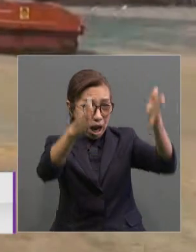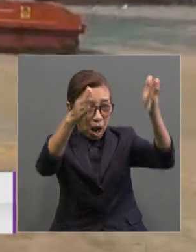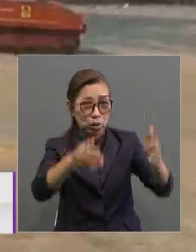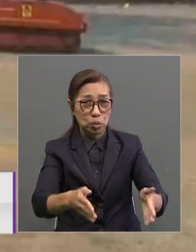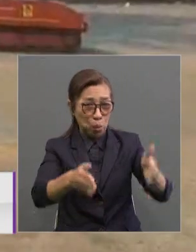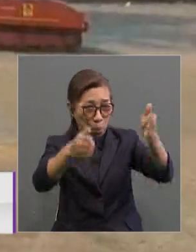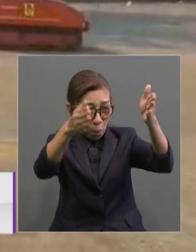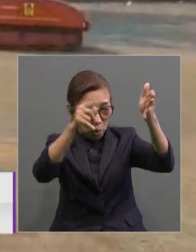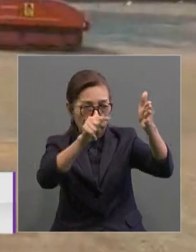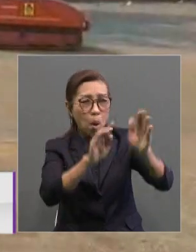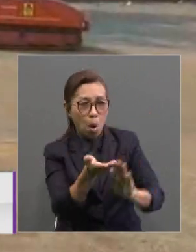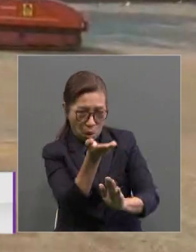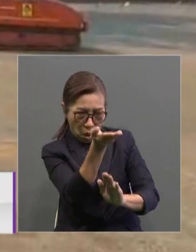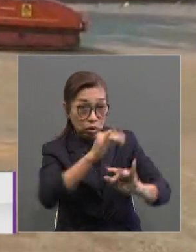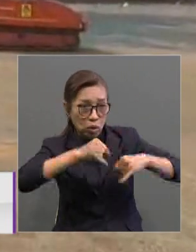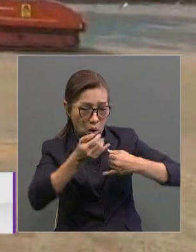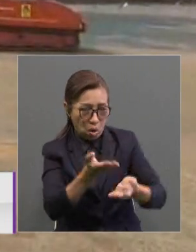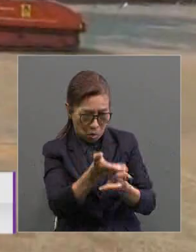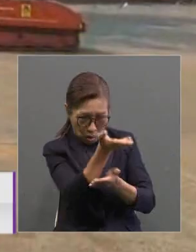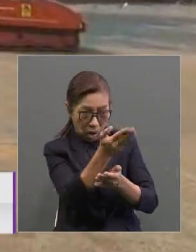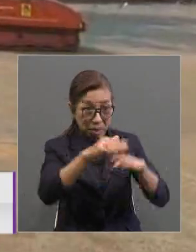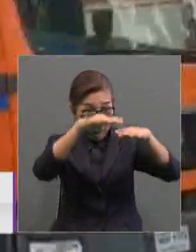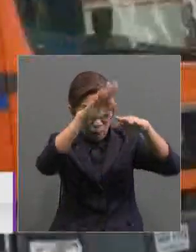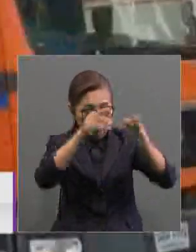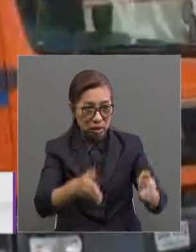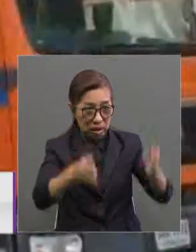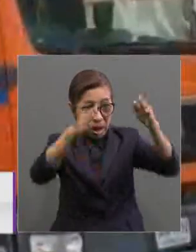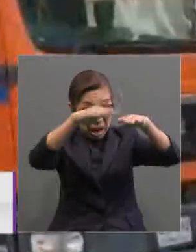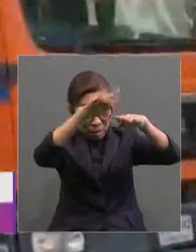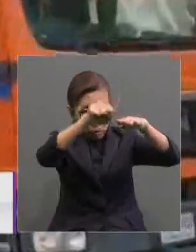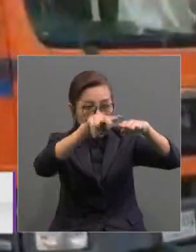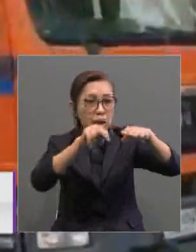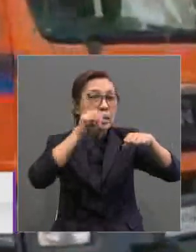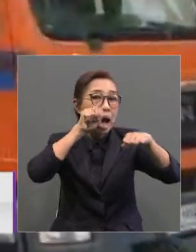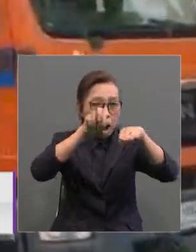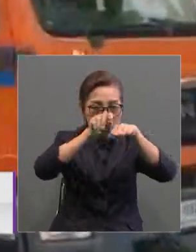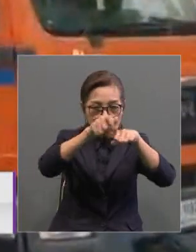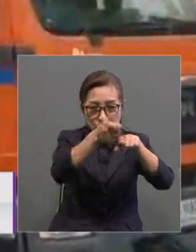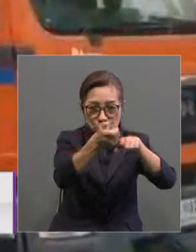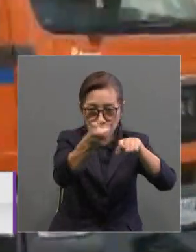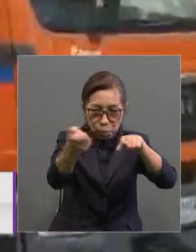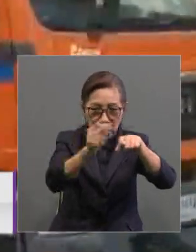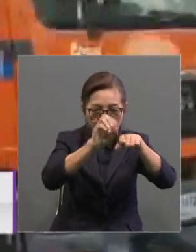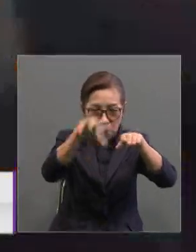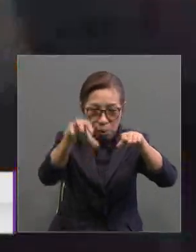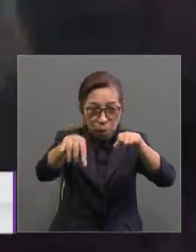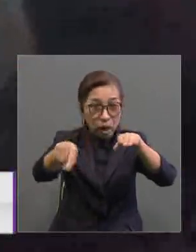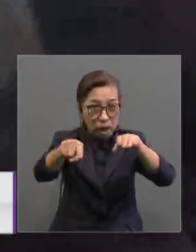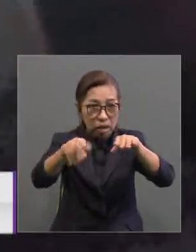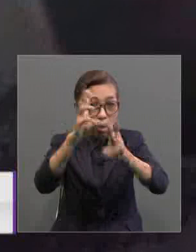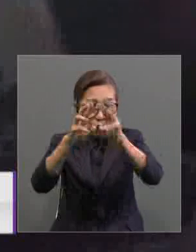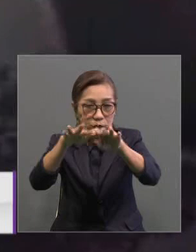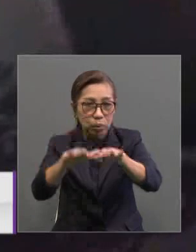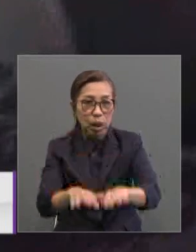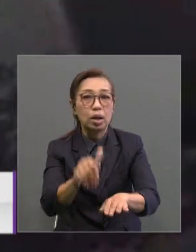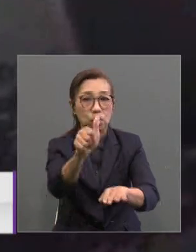สูงขอความร่วมมือติดตั้งสเปรย์พ่นละอองน้ำจากข้างบนอาคารสูงๆเนี่ยจะช่วยเพิ่มความชื้นแล้วก็ลดหมอกควันไฟป่าได้อีกทาง